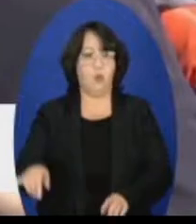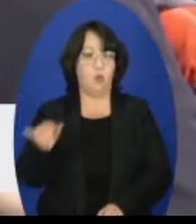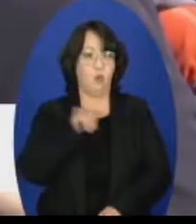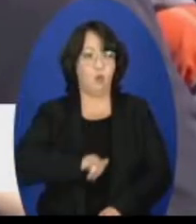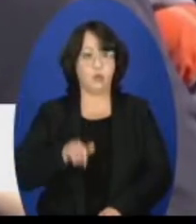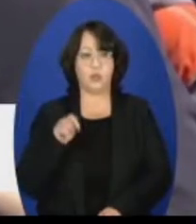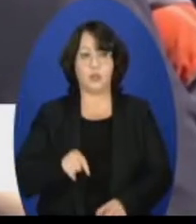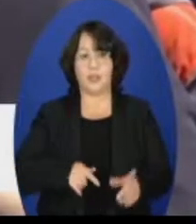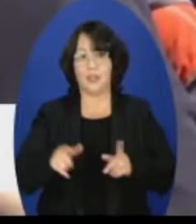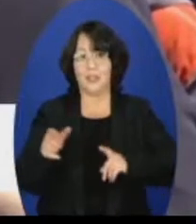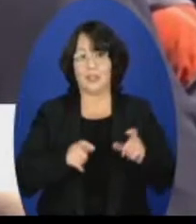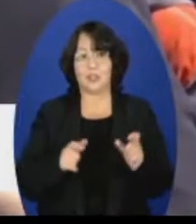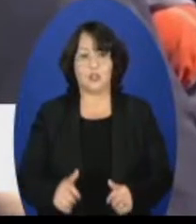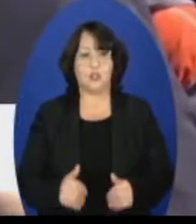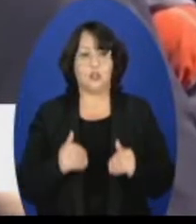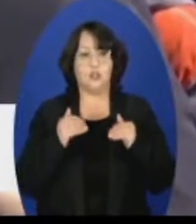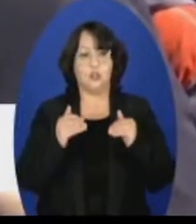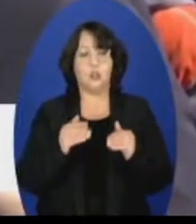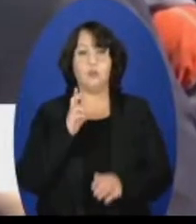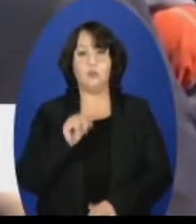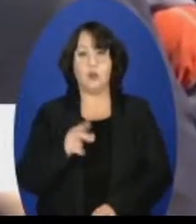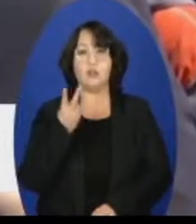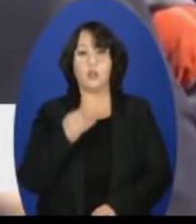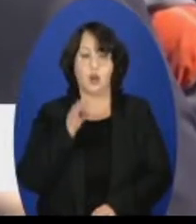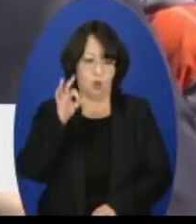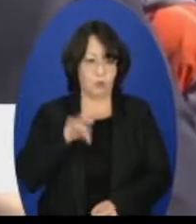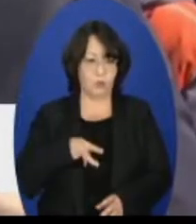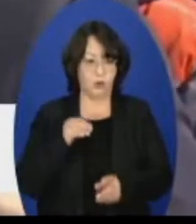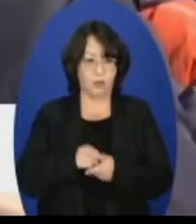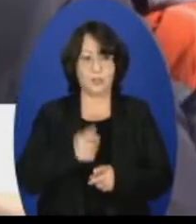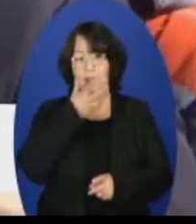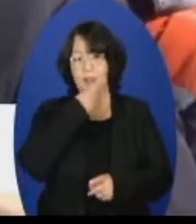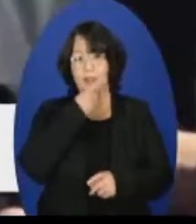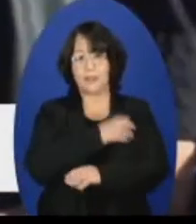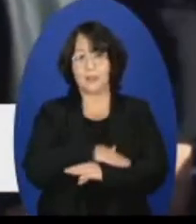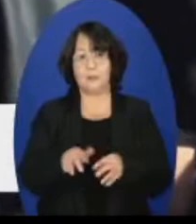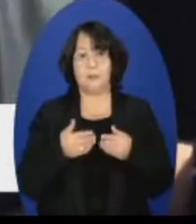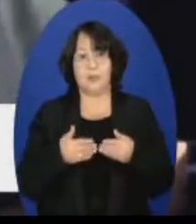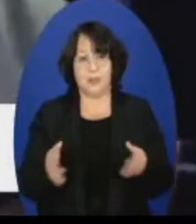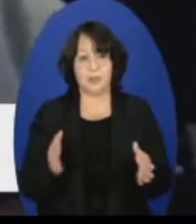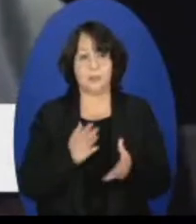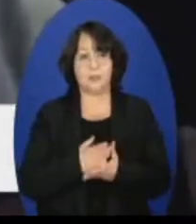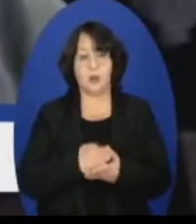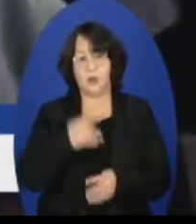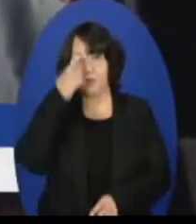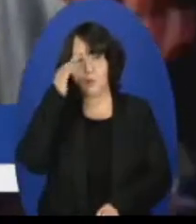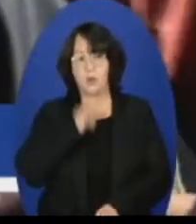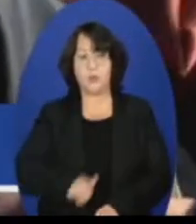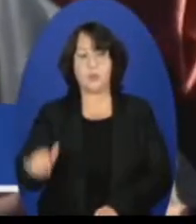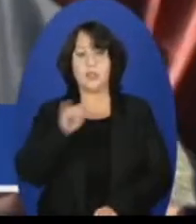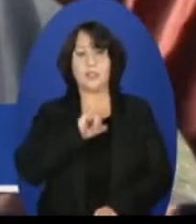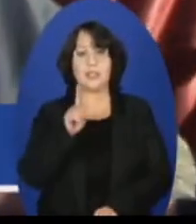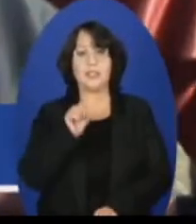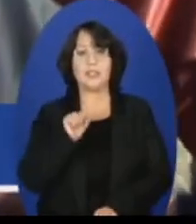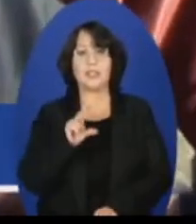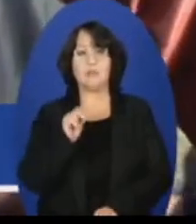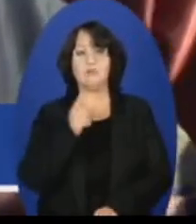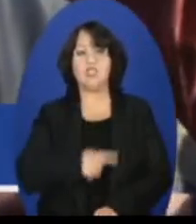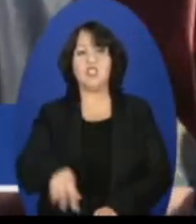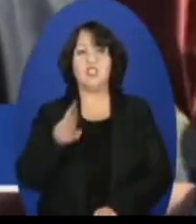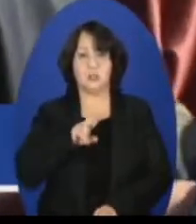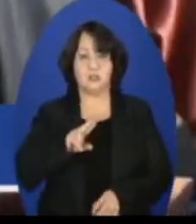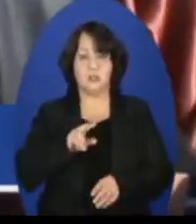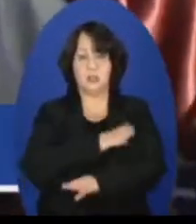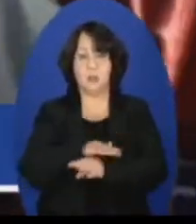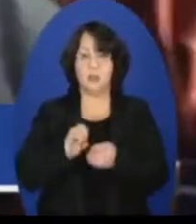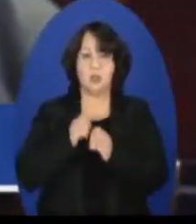оронд маань эдийн засгийн хөгжил бодиттой хувь нэмэр авчирсан ийм сайхан автомат ашиглан орлоо. Монголын замчдаараа бахархмаар байна.